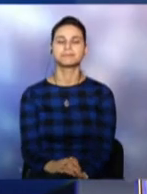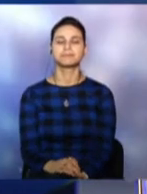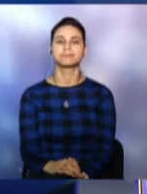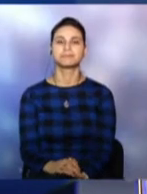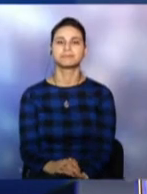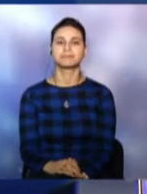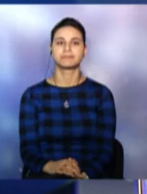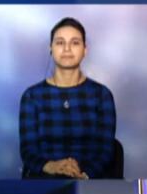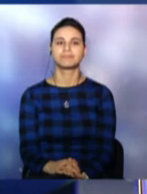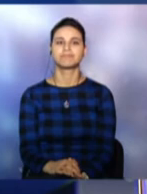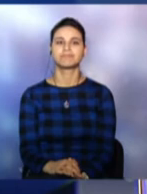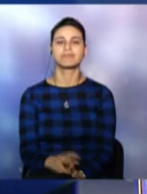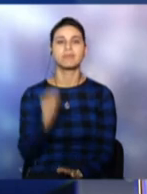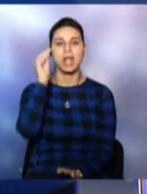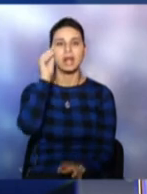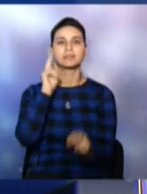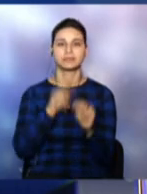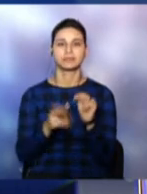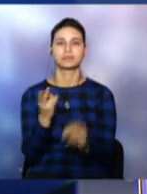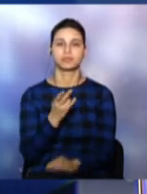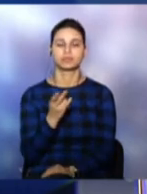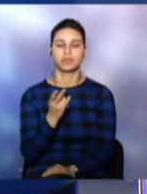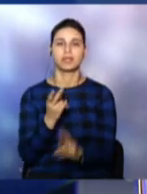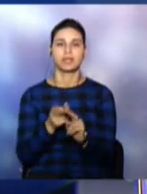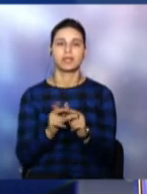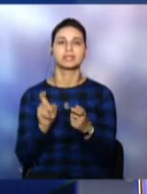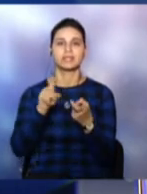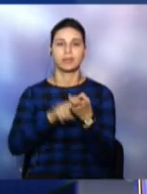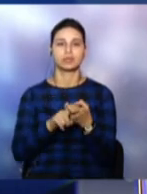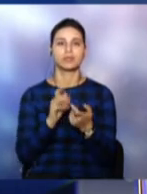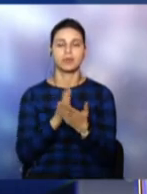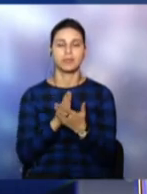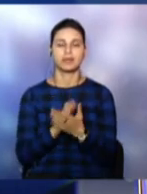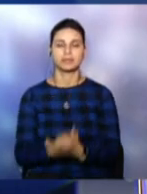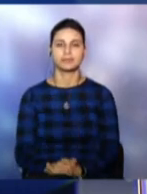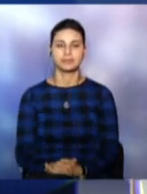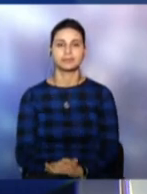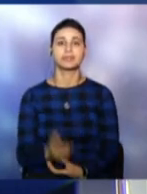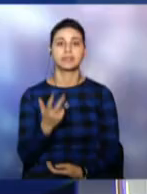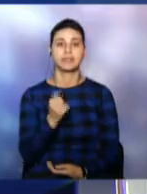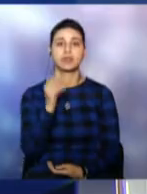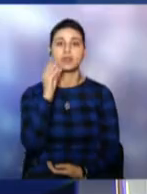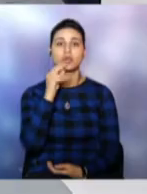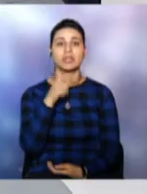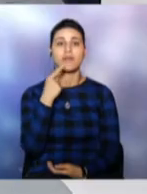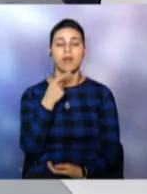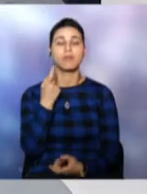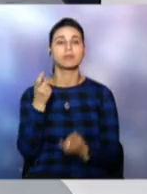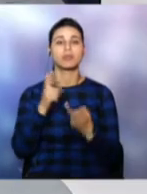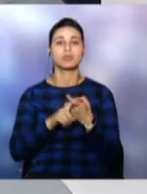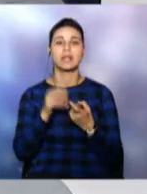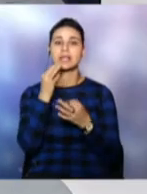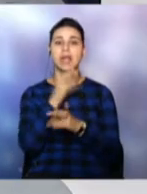და ჩვენ დავამთავროთ აზრი, რომელიც დამოკიდებულებას უკავშირდება, ხო? დიახ, და ანუ როდესაც ლაპარაკია დამოკიდებულებაზე,